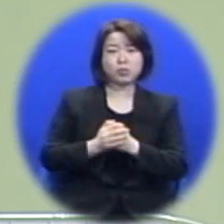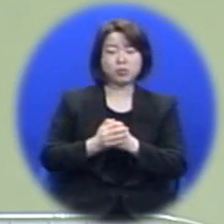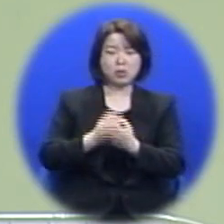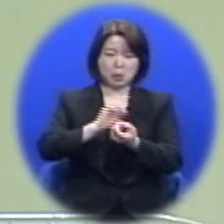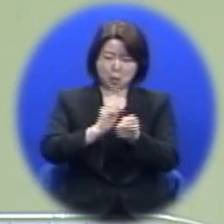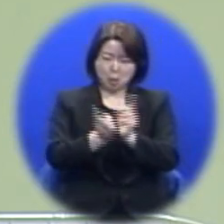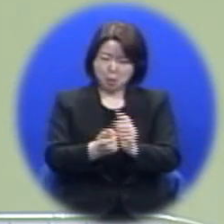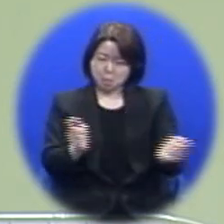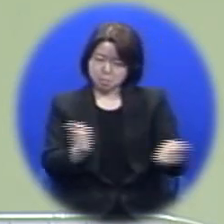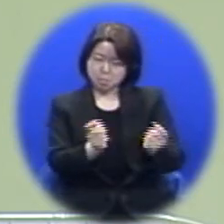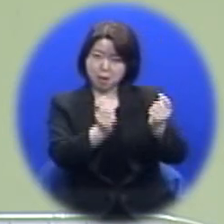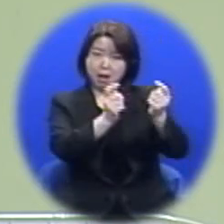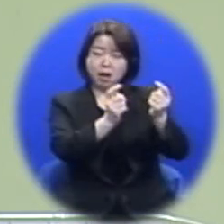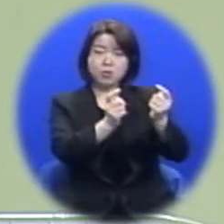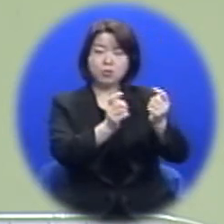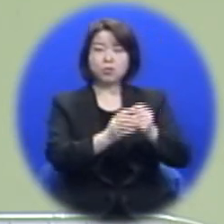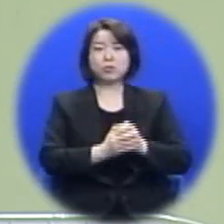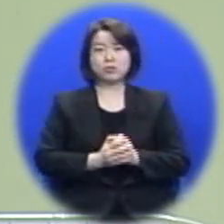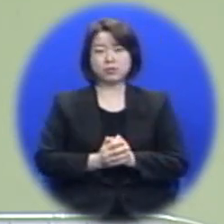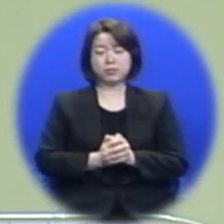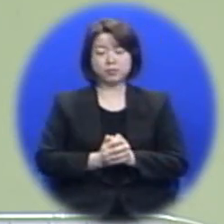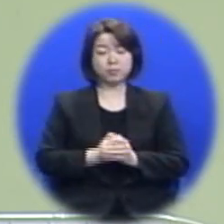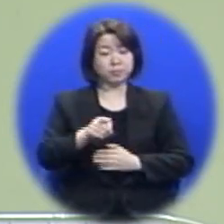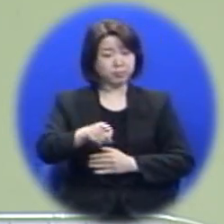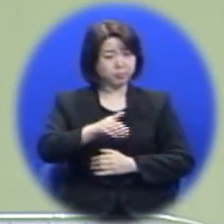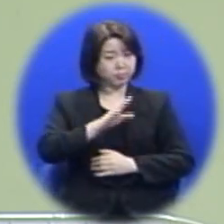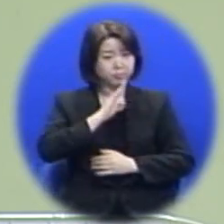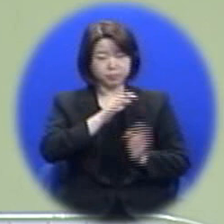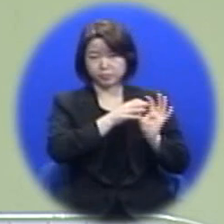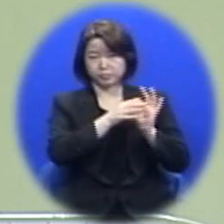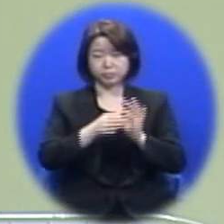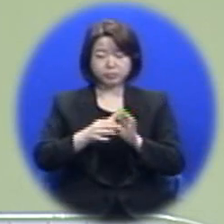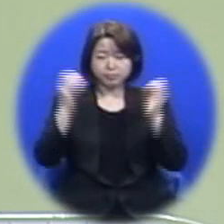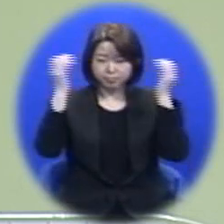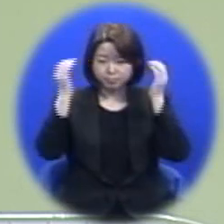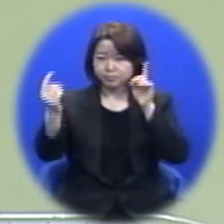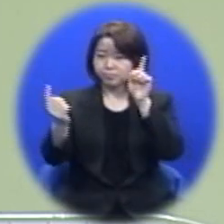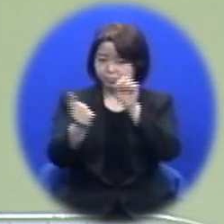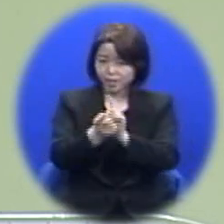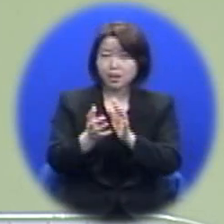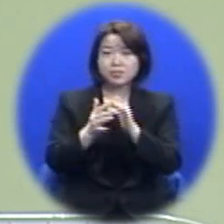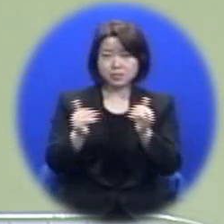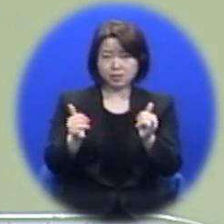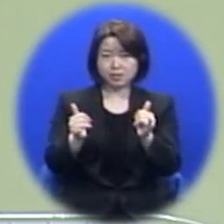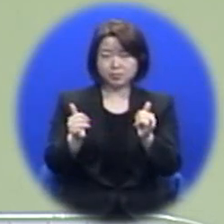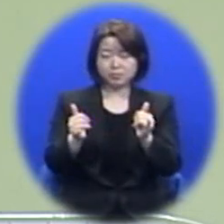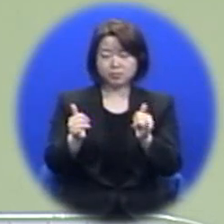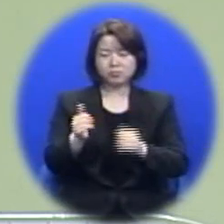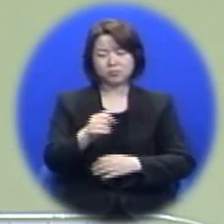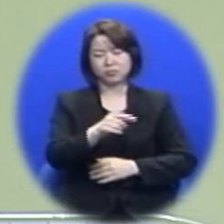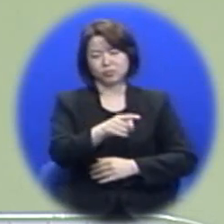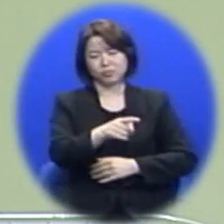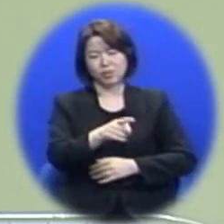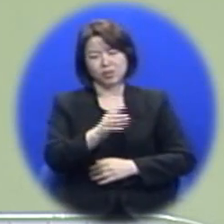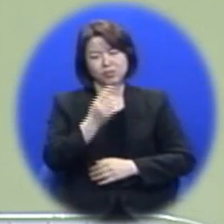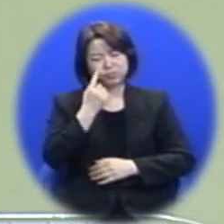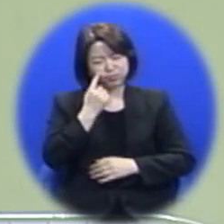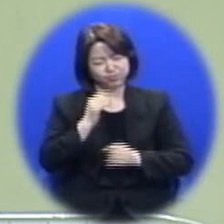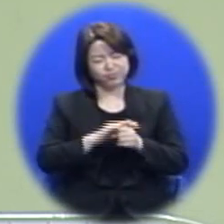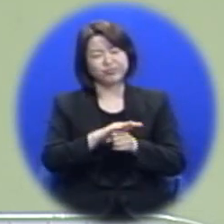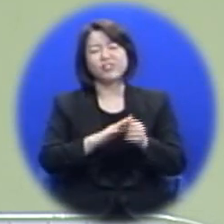싸우고 그러면서 고난을 당하는 사람들 그분은 찬 애처러운 사람이긴